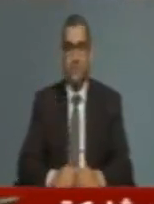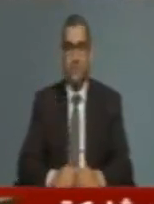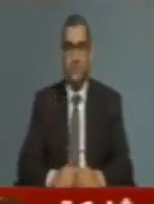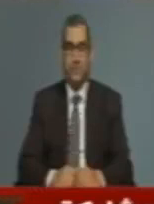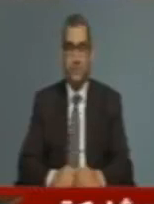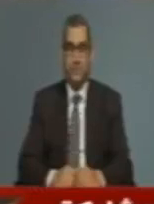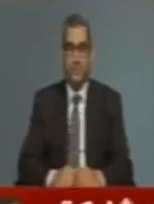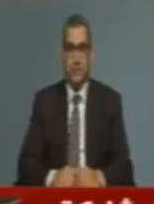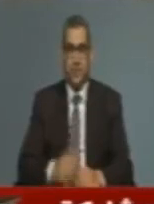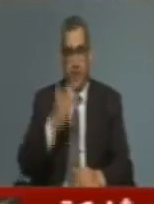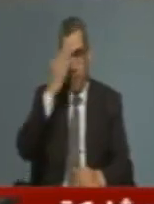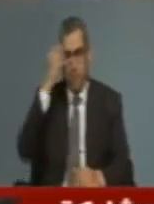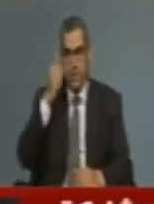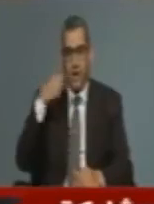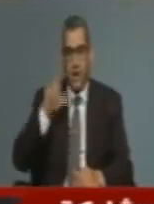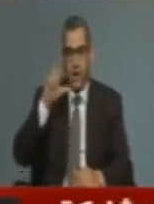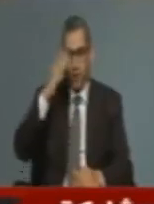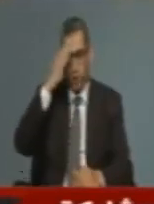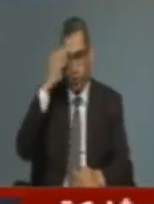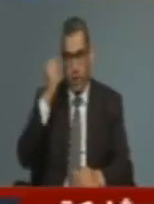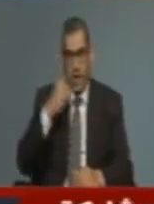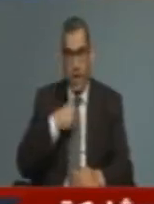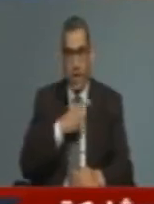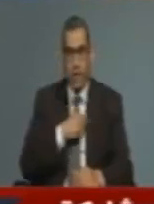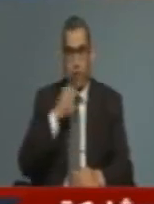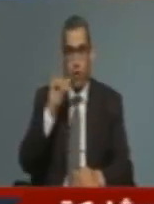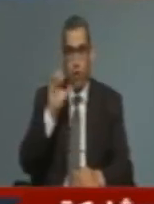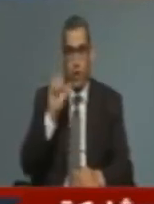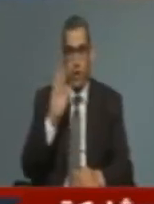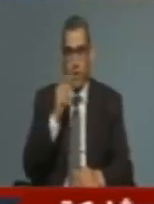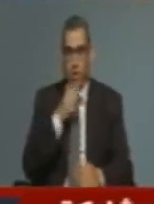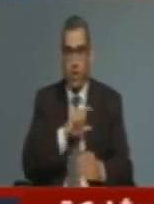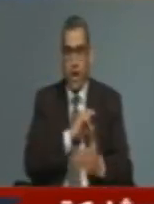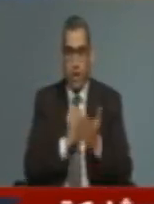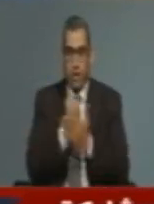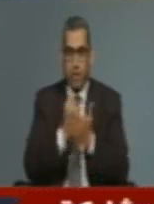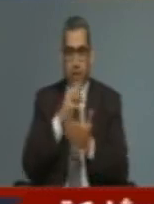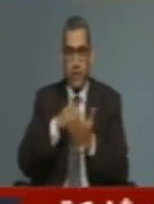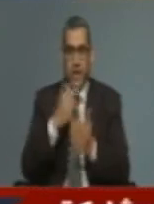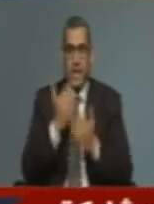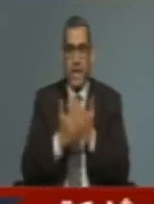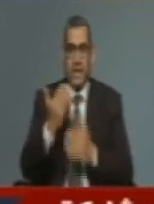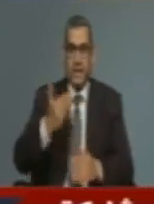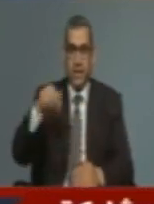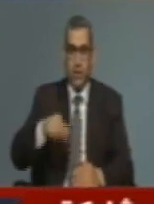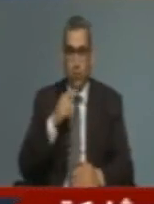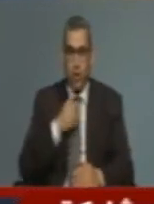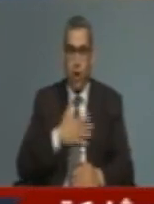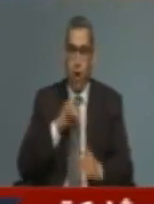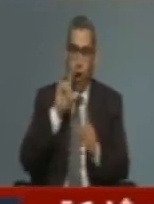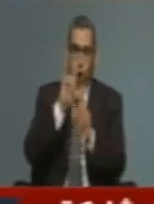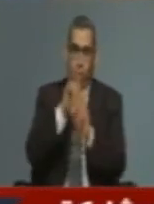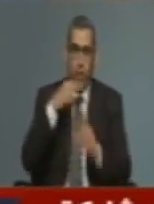مساء الخير يا سيادة الرئيس، أنا اسمي يوسف عبد الله، أنا طالب من طلاب مبادرة جيل جديد. إحنا بنحب سيادتك يا سيادة